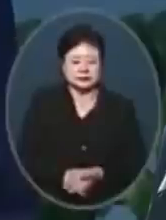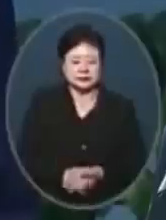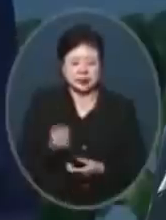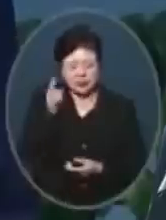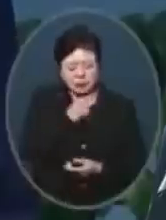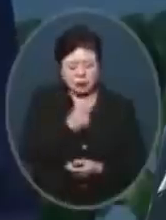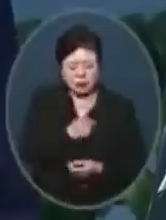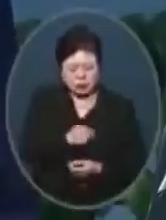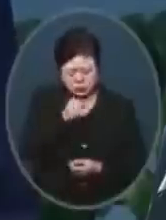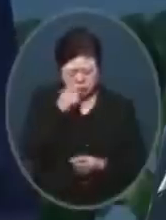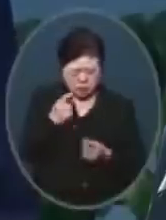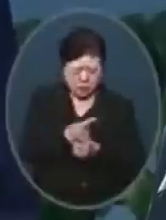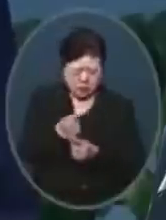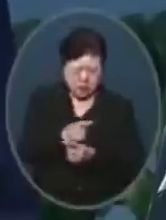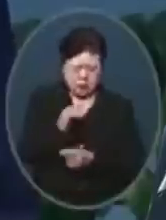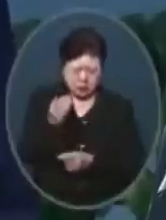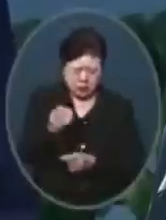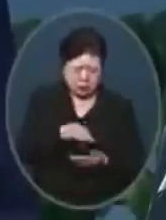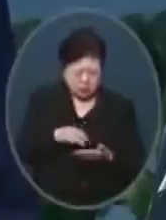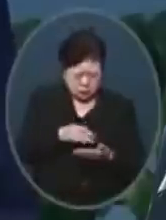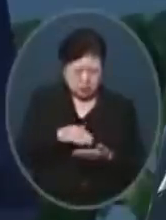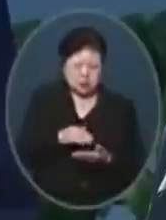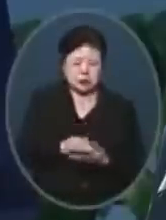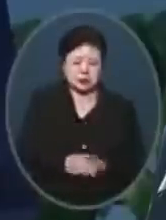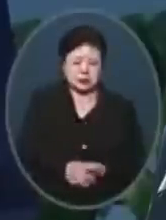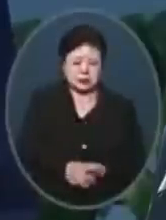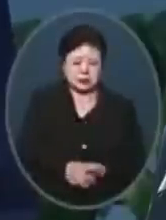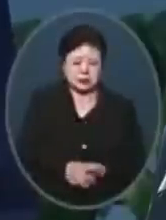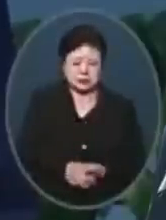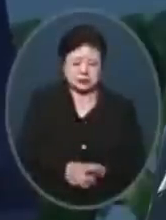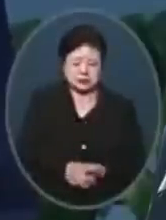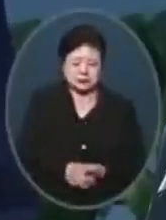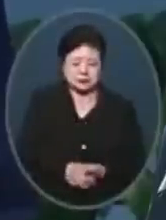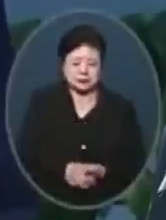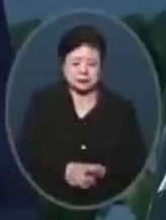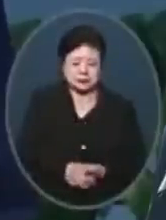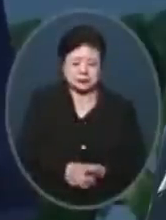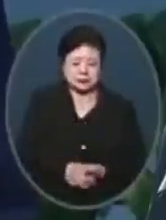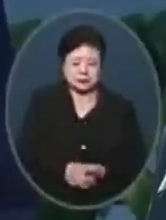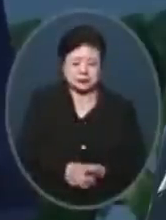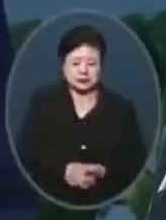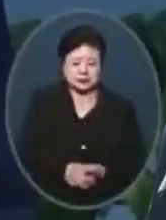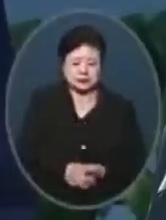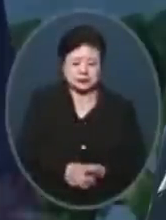나쁜 것도 좋게 된다고 계산해 넣고서 살라는 것입니다.